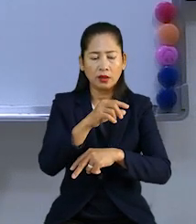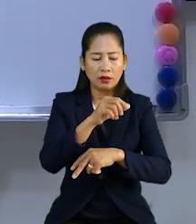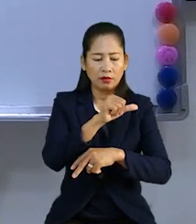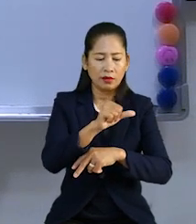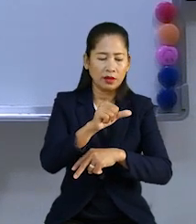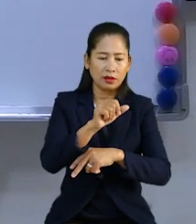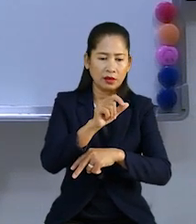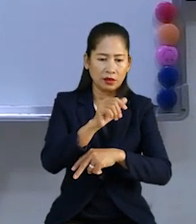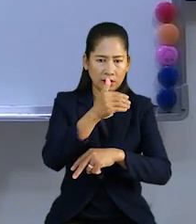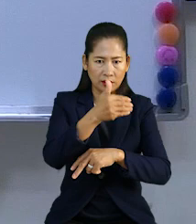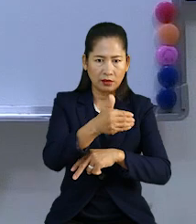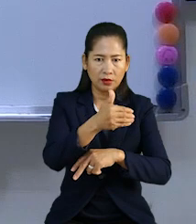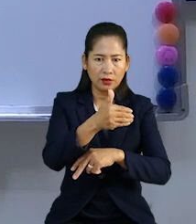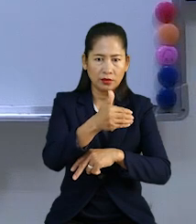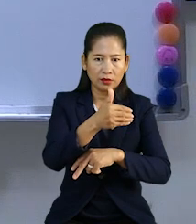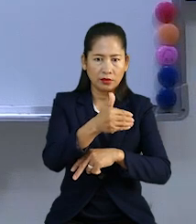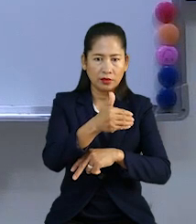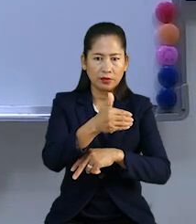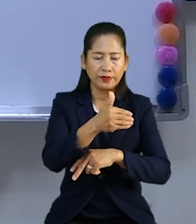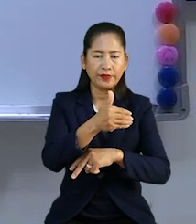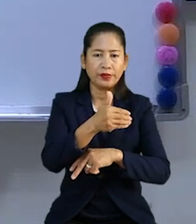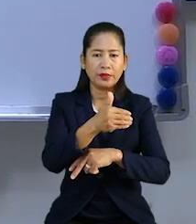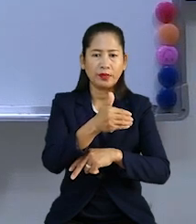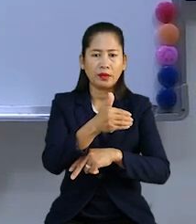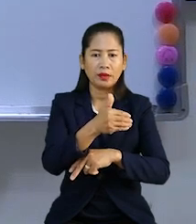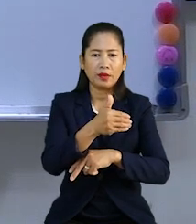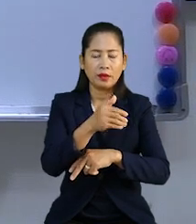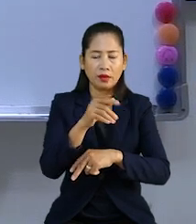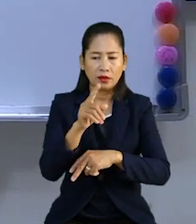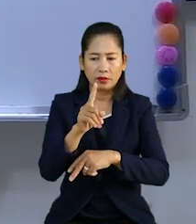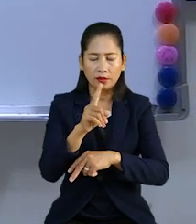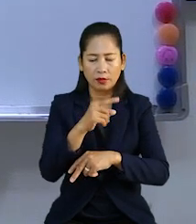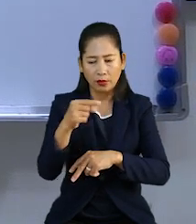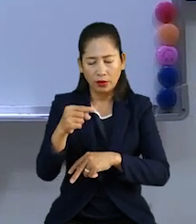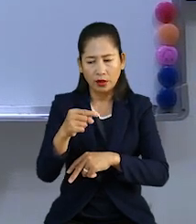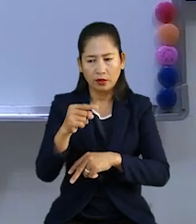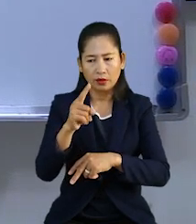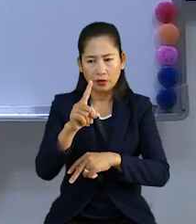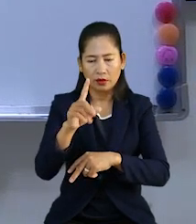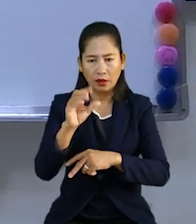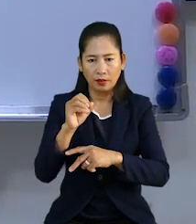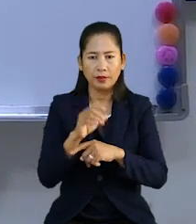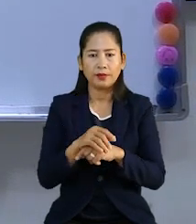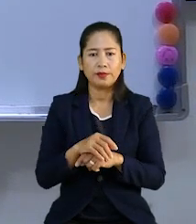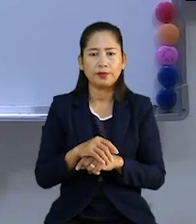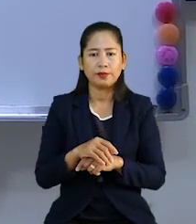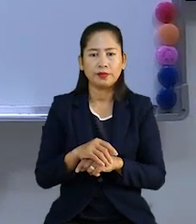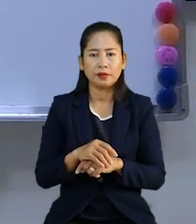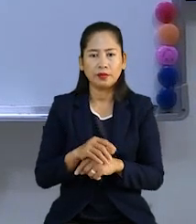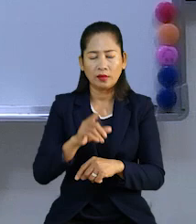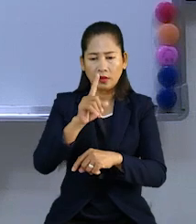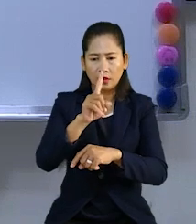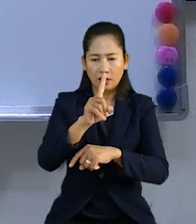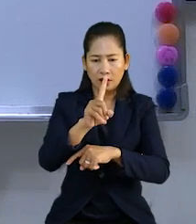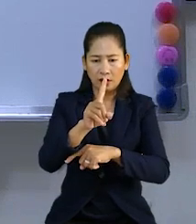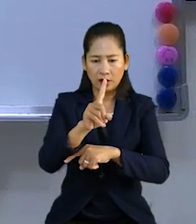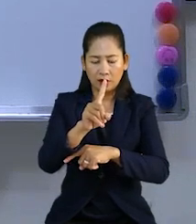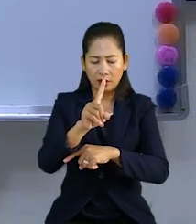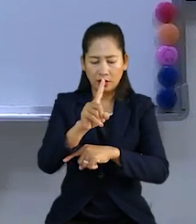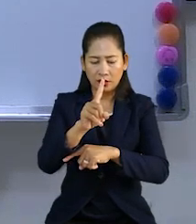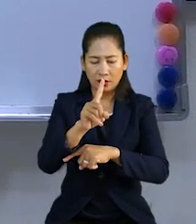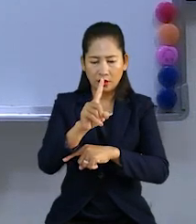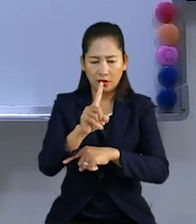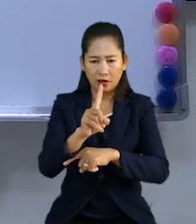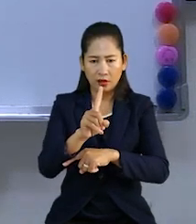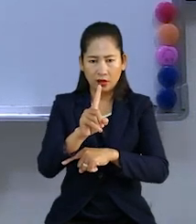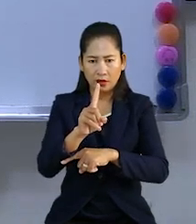Tụng mờ ní đọp chay ở muối nơi gió bằng bốn. Bán một đọp tụng phoàn ní đọp. Chắc còn ai đọp bàn nữ.